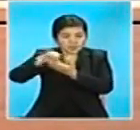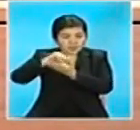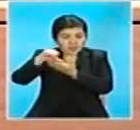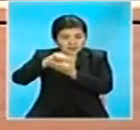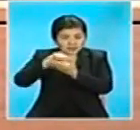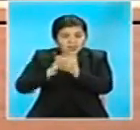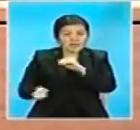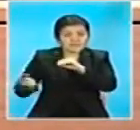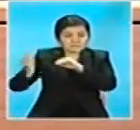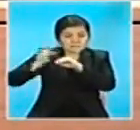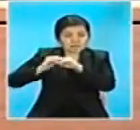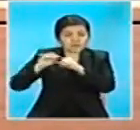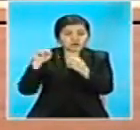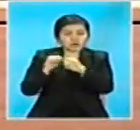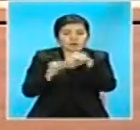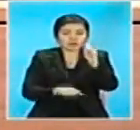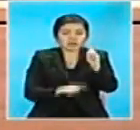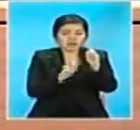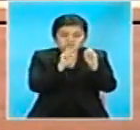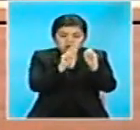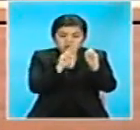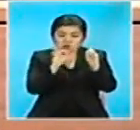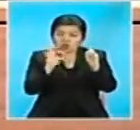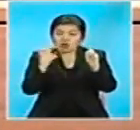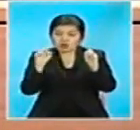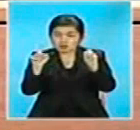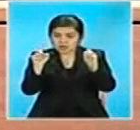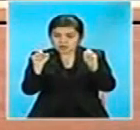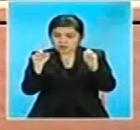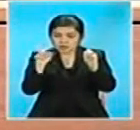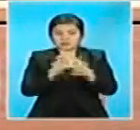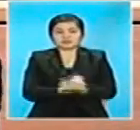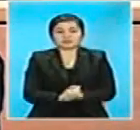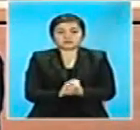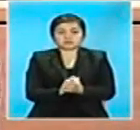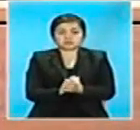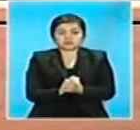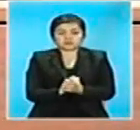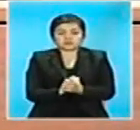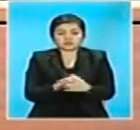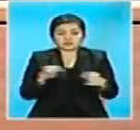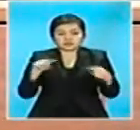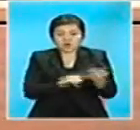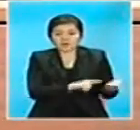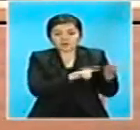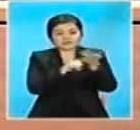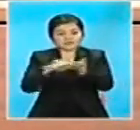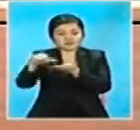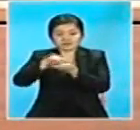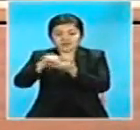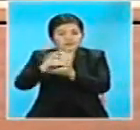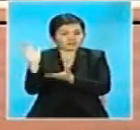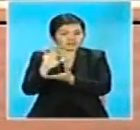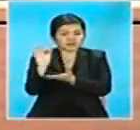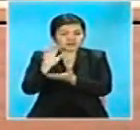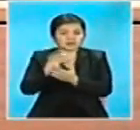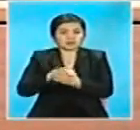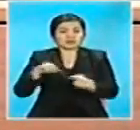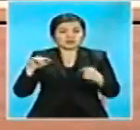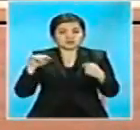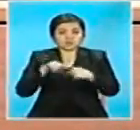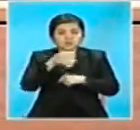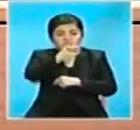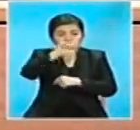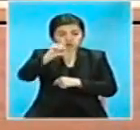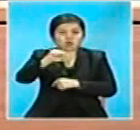ตรา291ลงไปนะครับไม่ใช้291มาแก้ไขในสภานะครับโดยส.ส.เองห